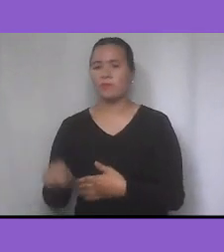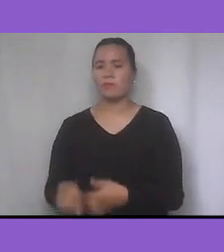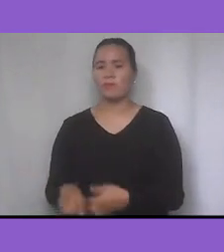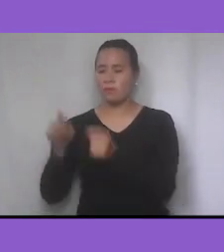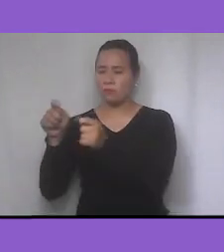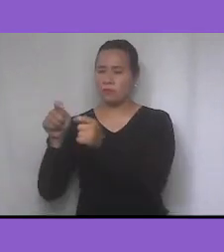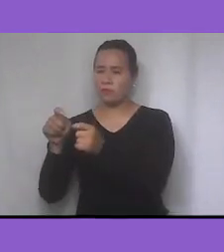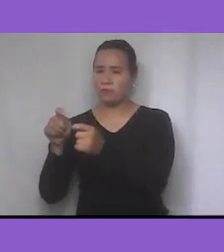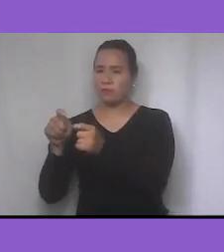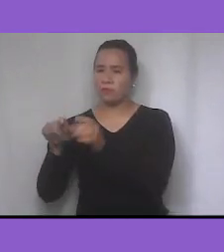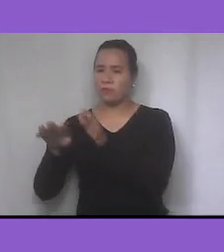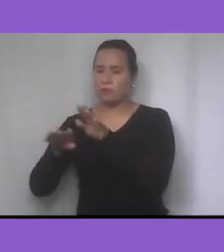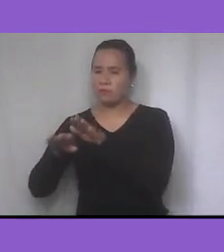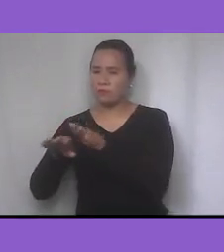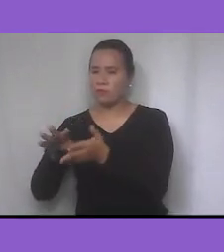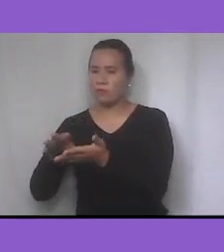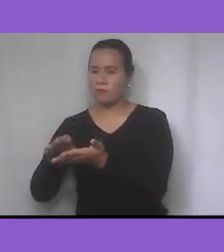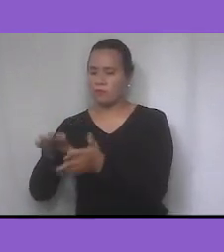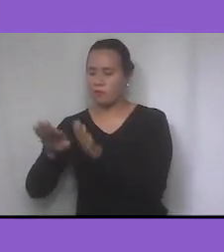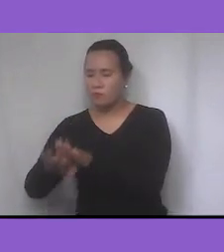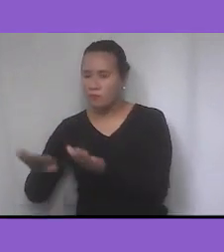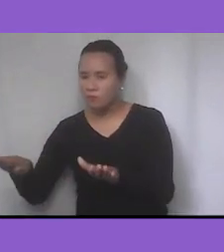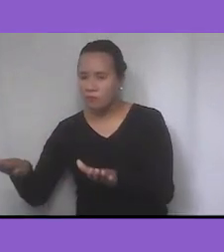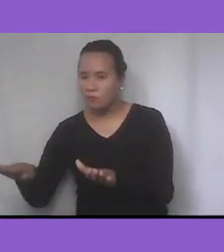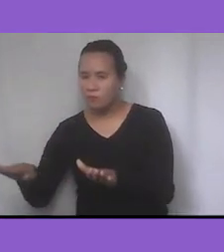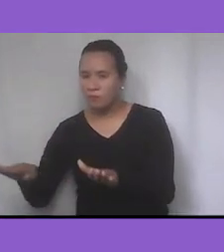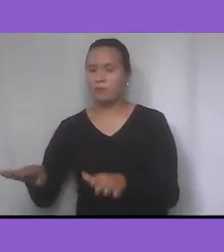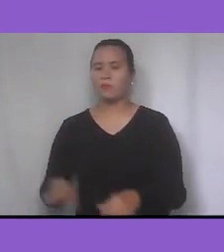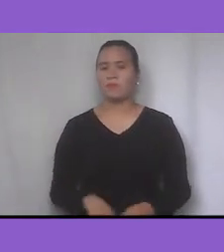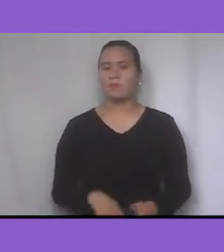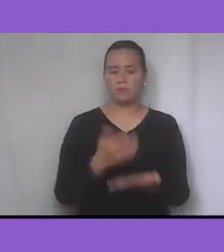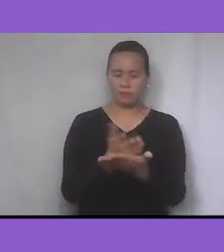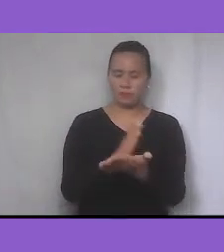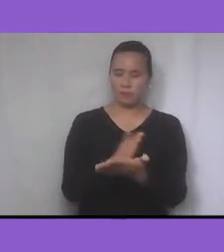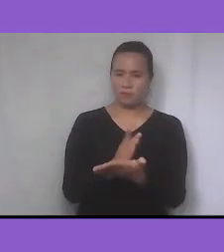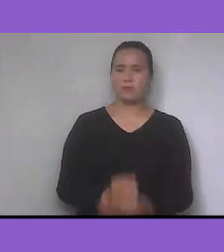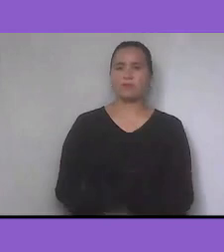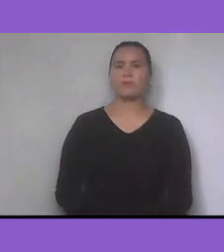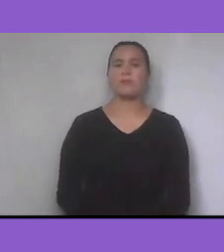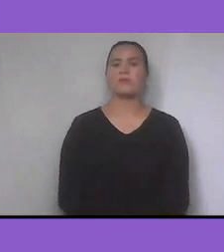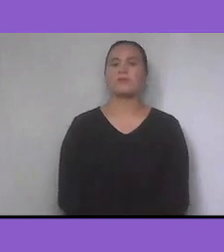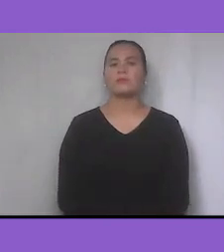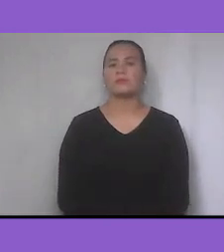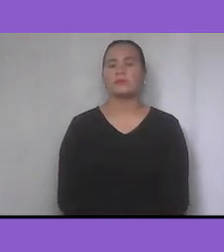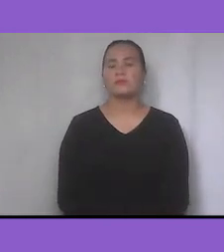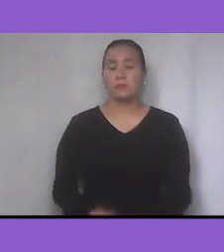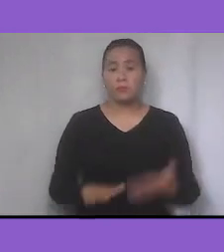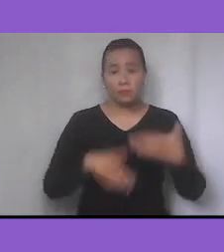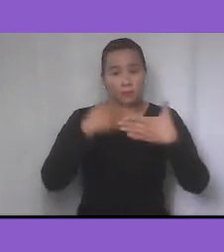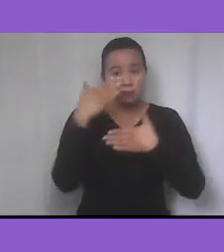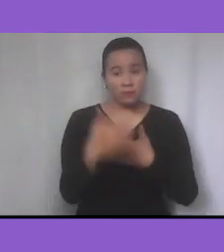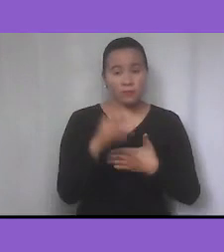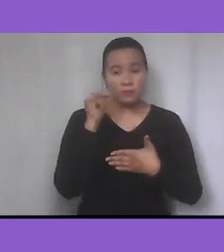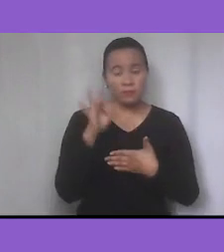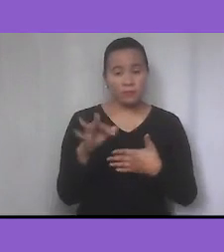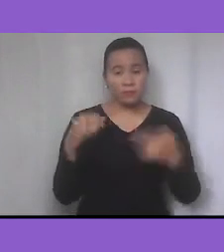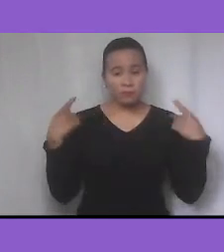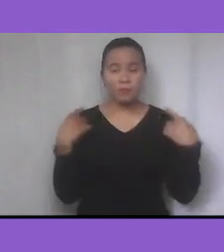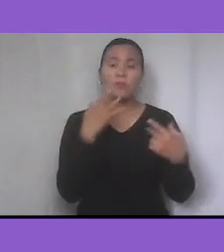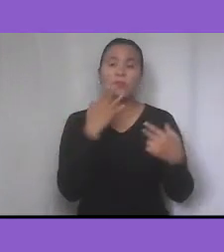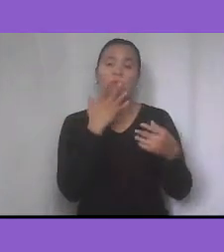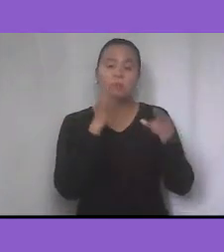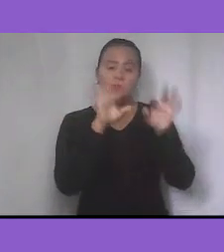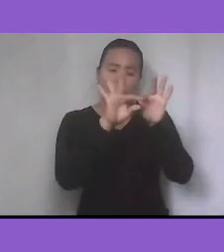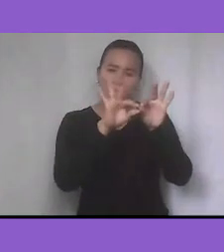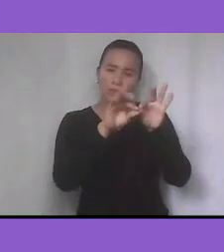sa magulang or learning partner o sa ibang kaklase. Tapos, kapag naka-color code na siya, mas